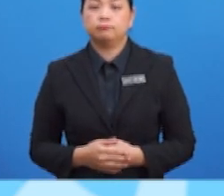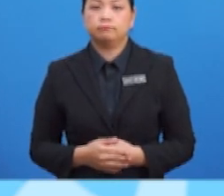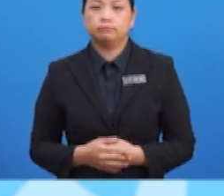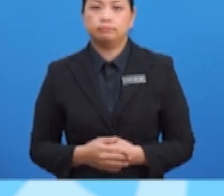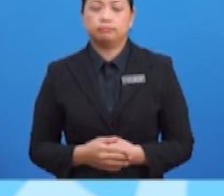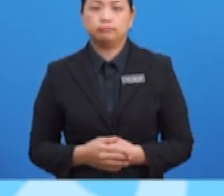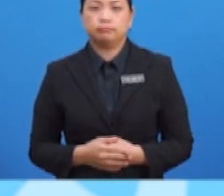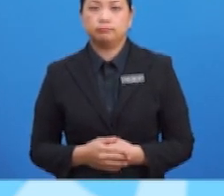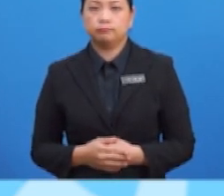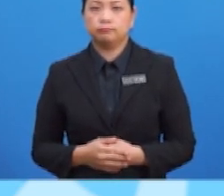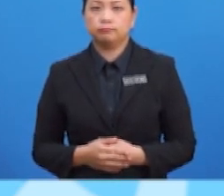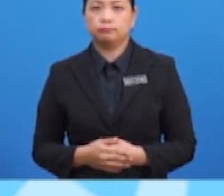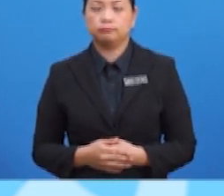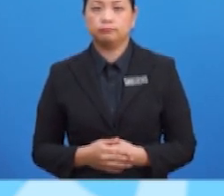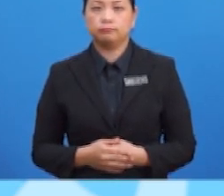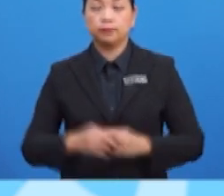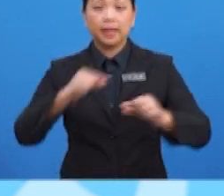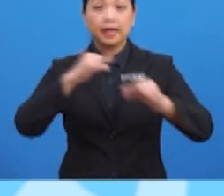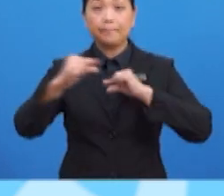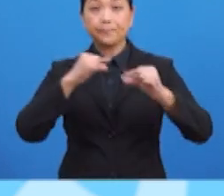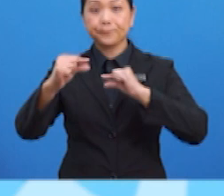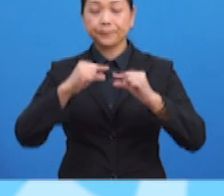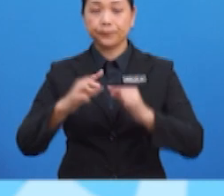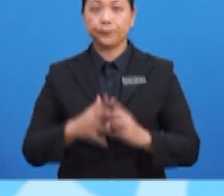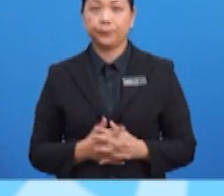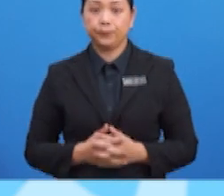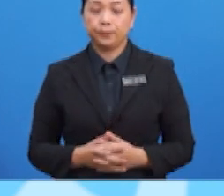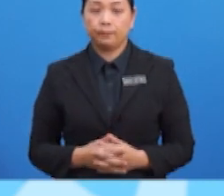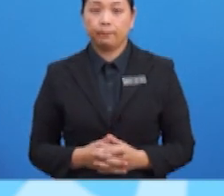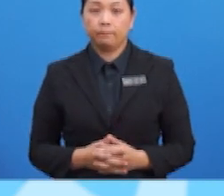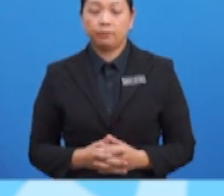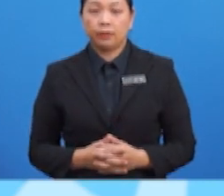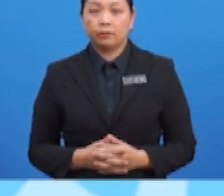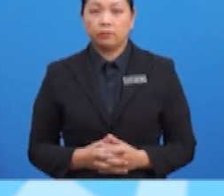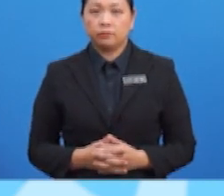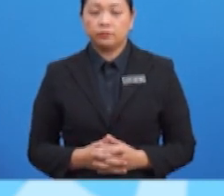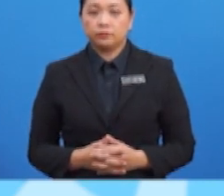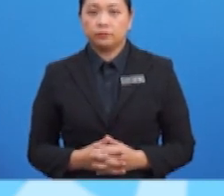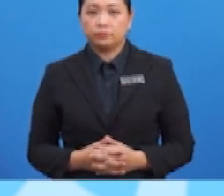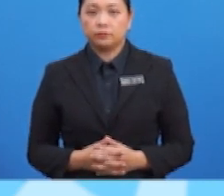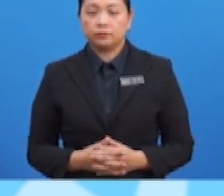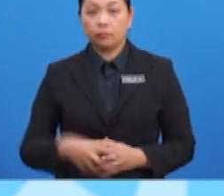Dan yang terakhir, penggerak. Penggerak berfungsi untuk melakukan